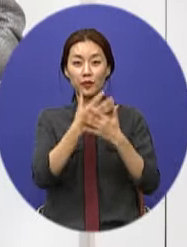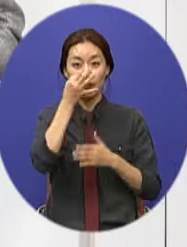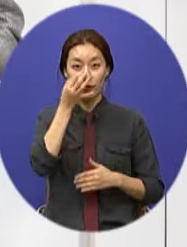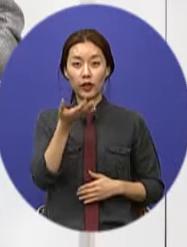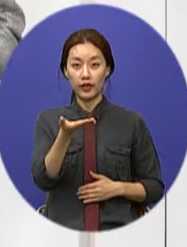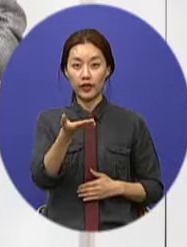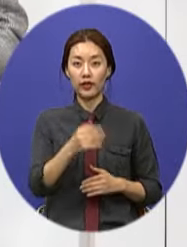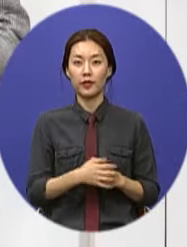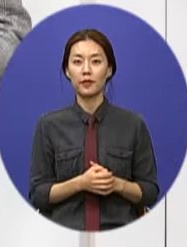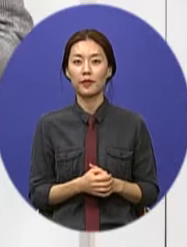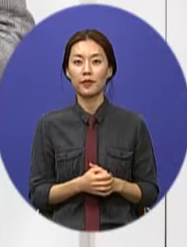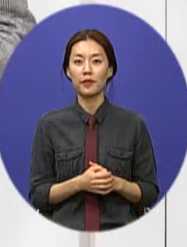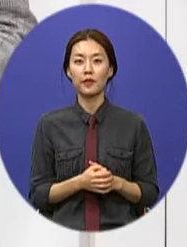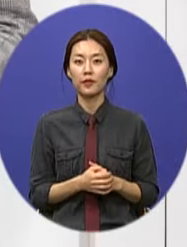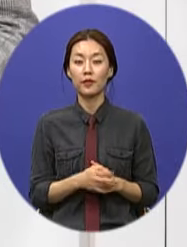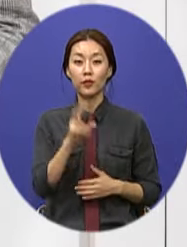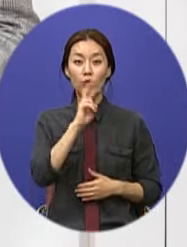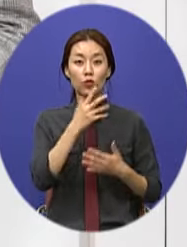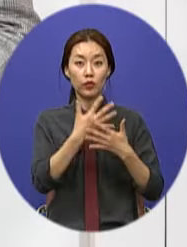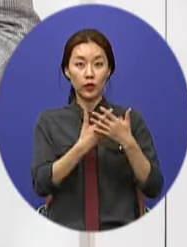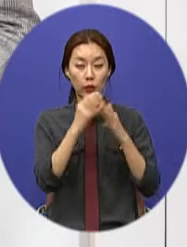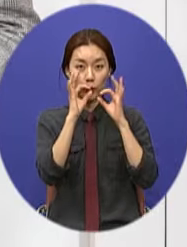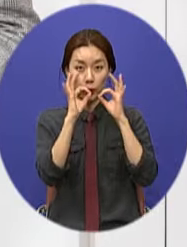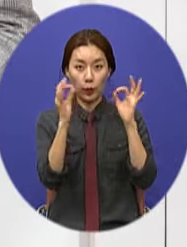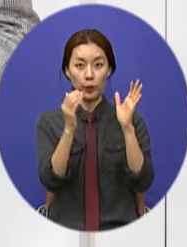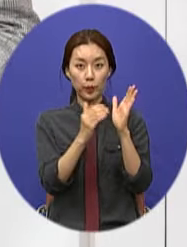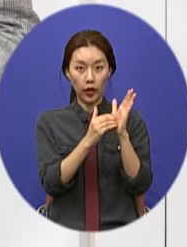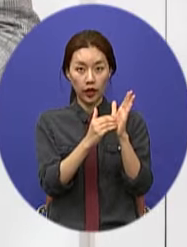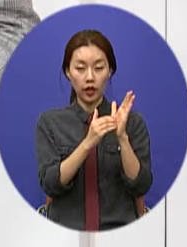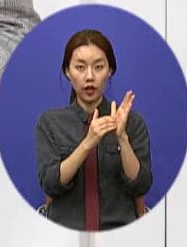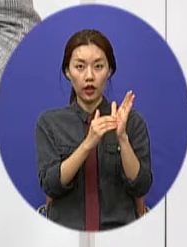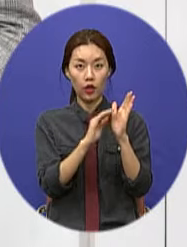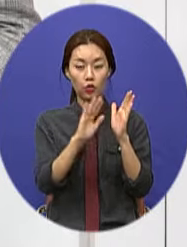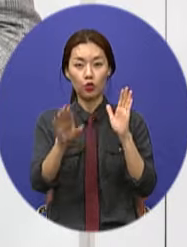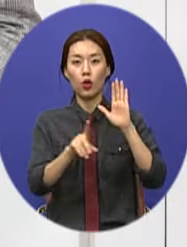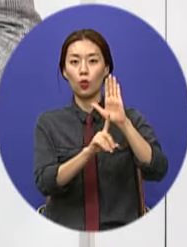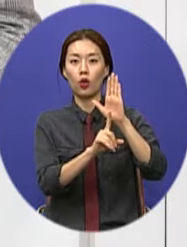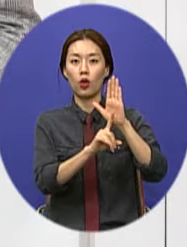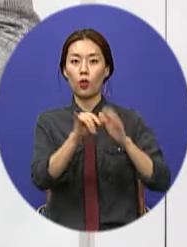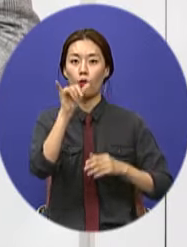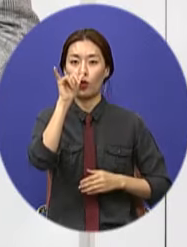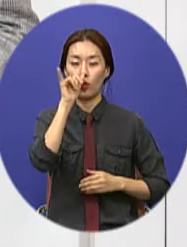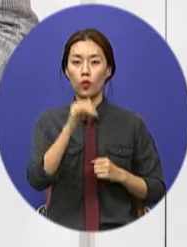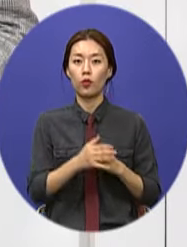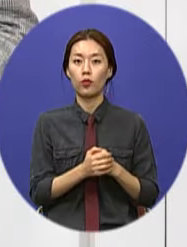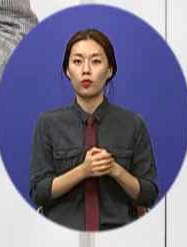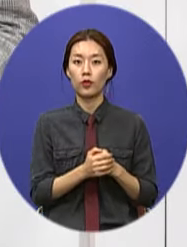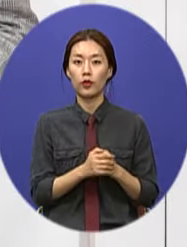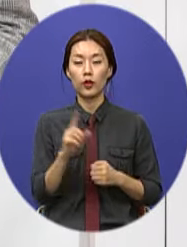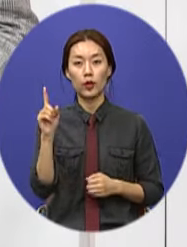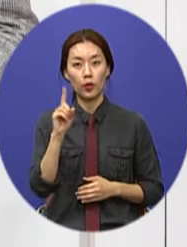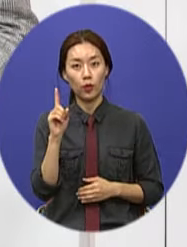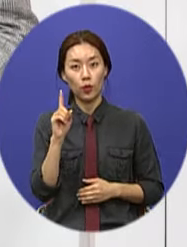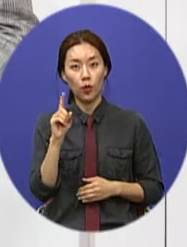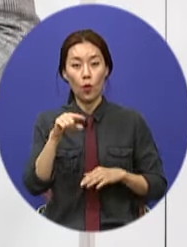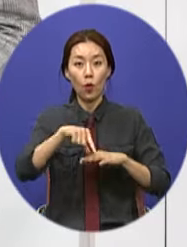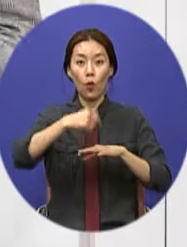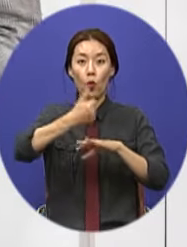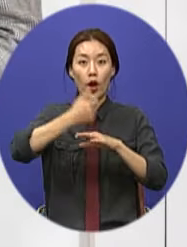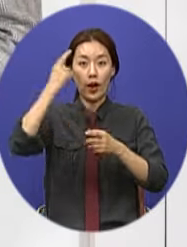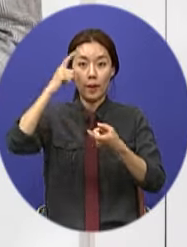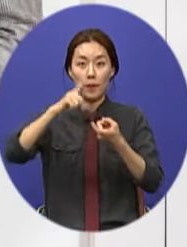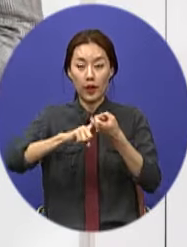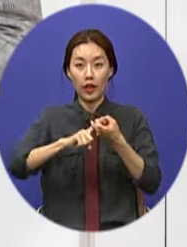보여드릴 건데요. 네. 이 뮤직비디오 보시고 나면은 광고가 나옵니다. 우리 뭐 왕팬,